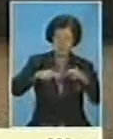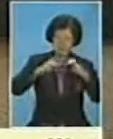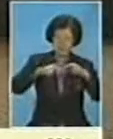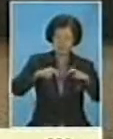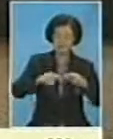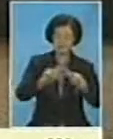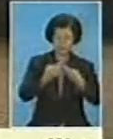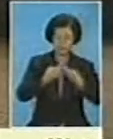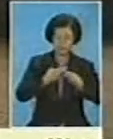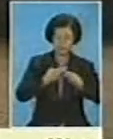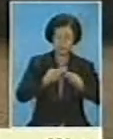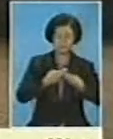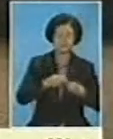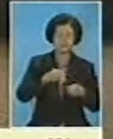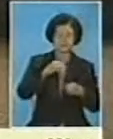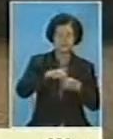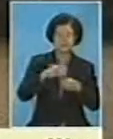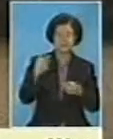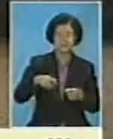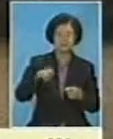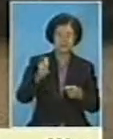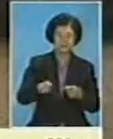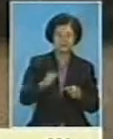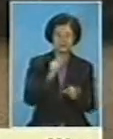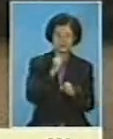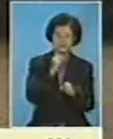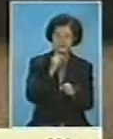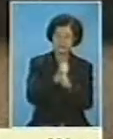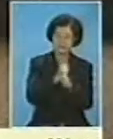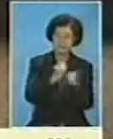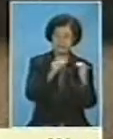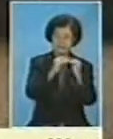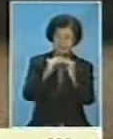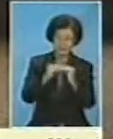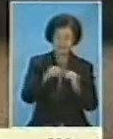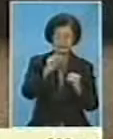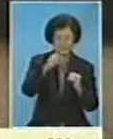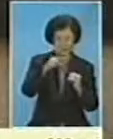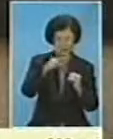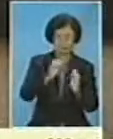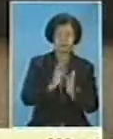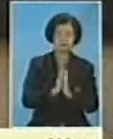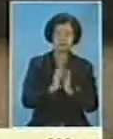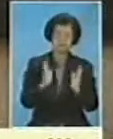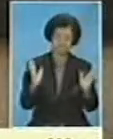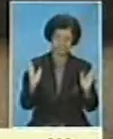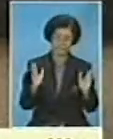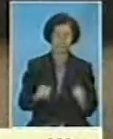ธิ์ของตนในศาลเพื่อความเป็นธรรมใช่หรือไม่ขอขอบพระคุณครับ